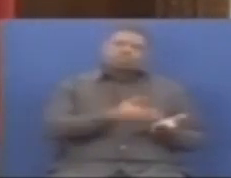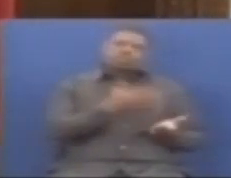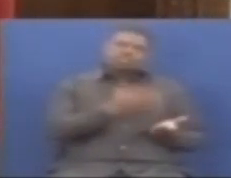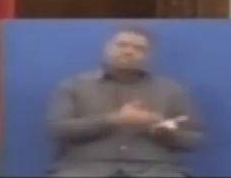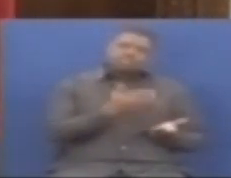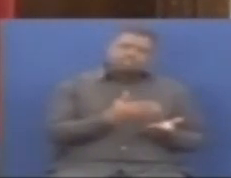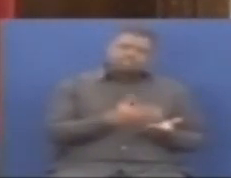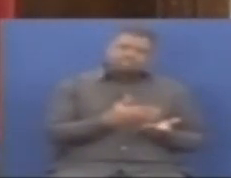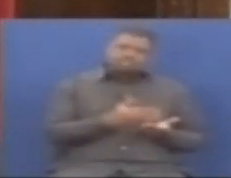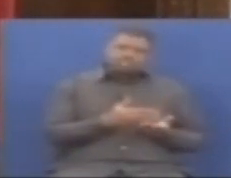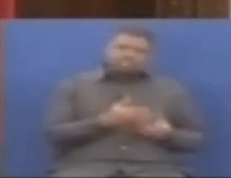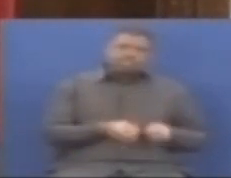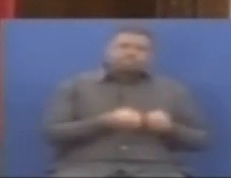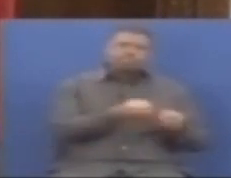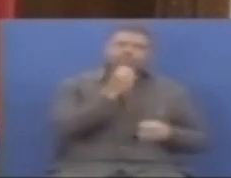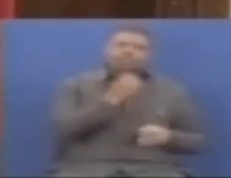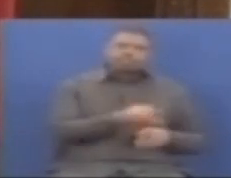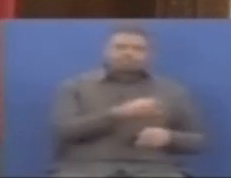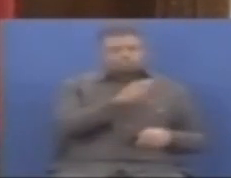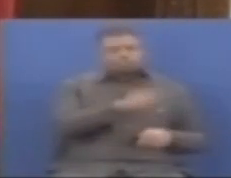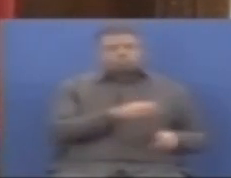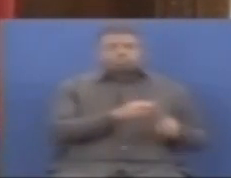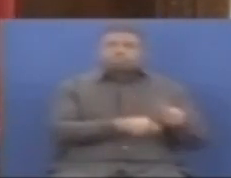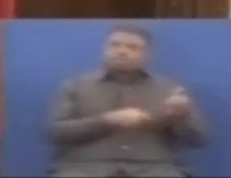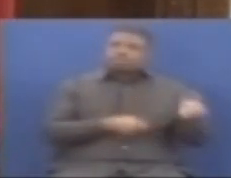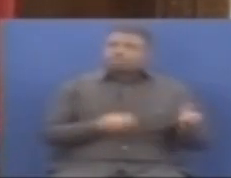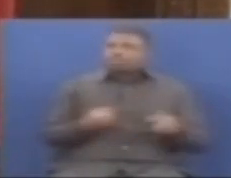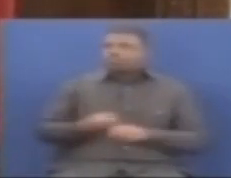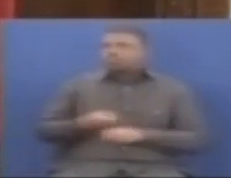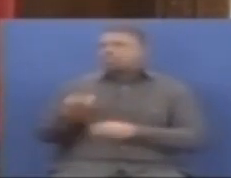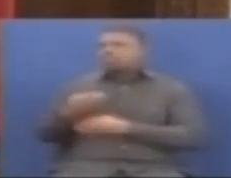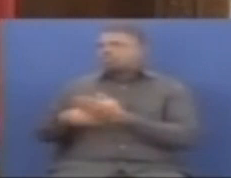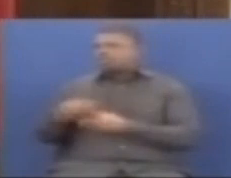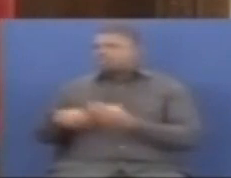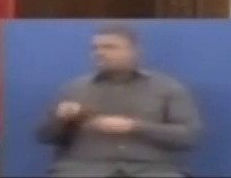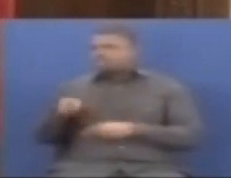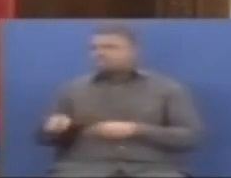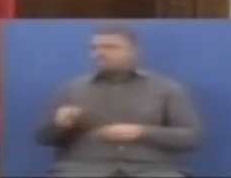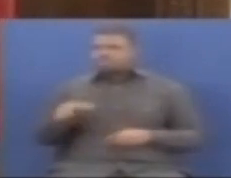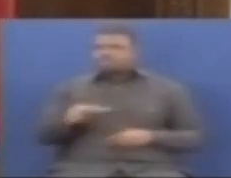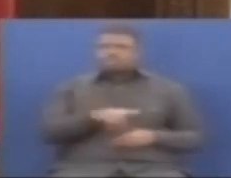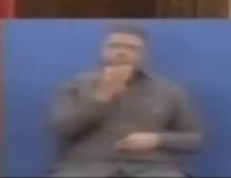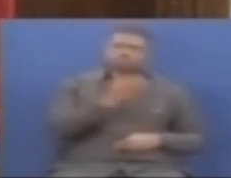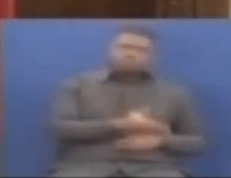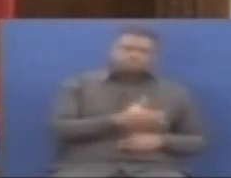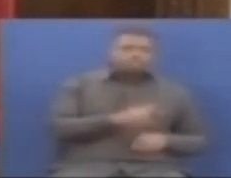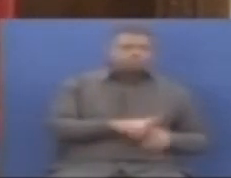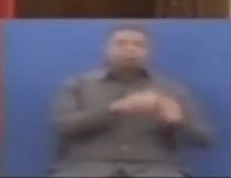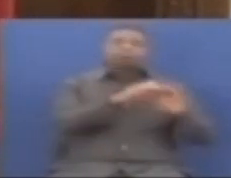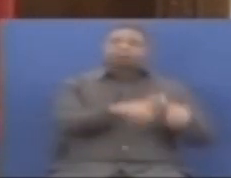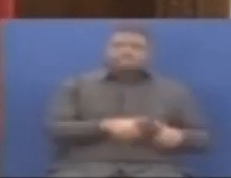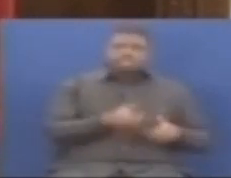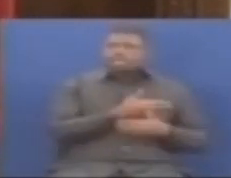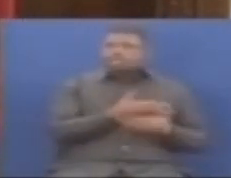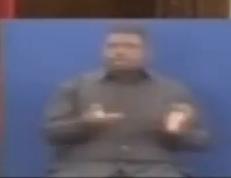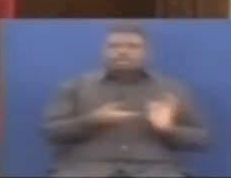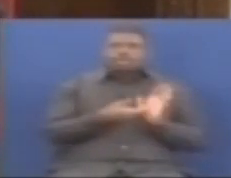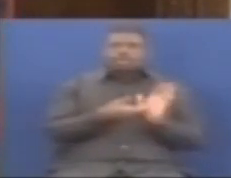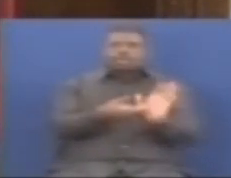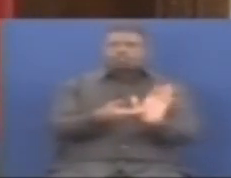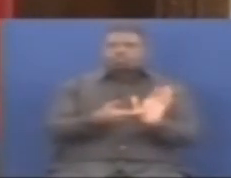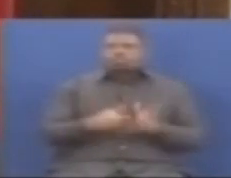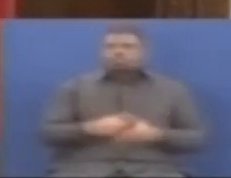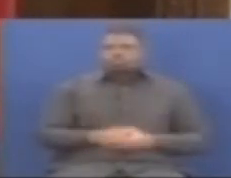za ghala na soko la bidhaa imeendelea kuhamasisha mfumo wa stakabadhi za ghala kutumika katika mazao ya kilimo